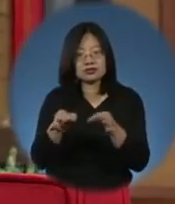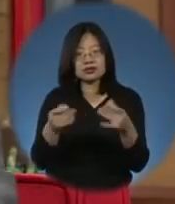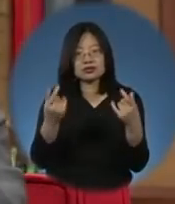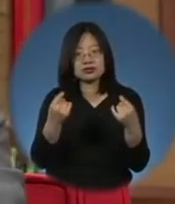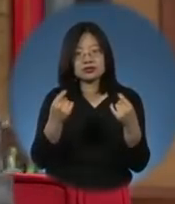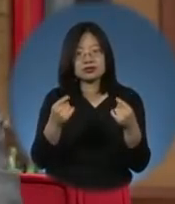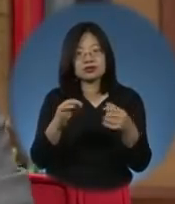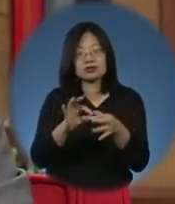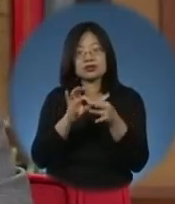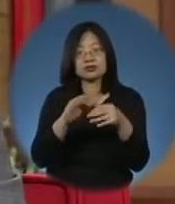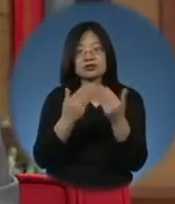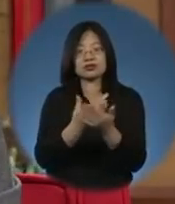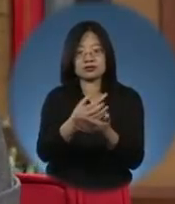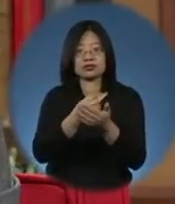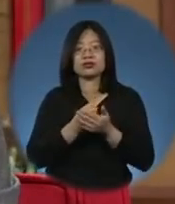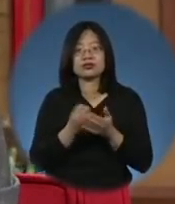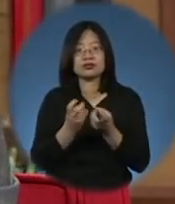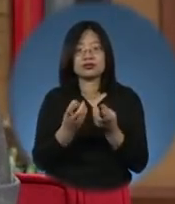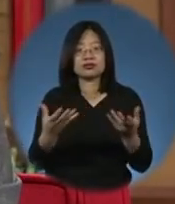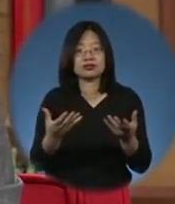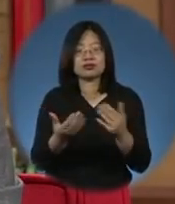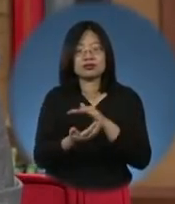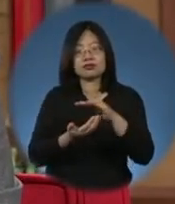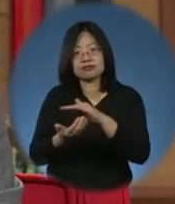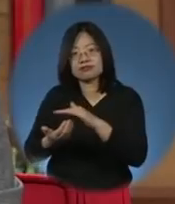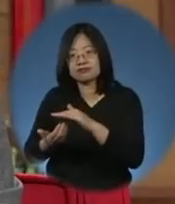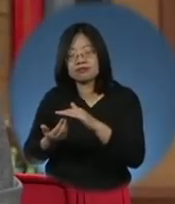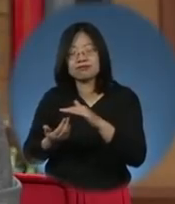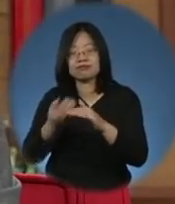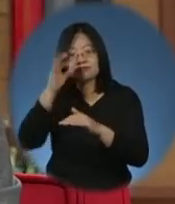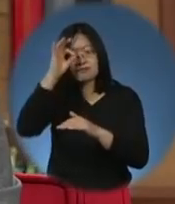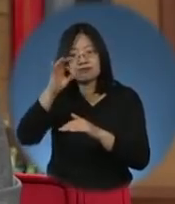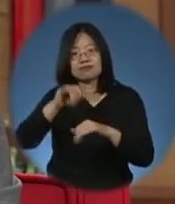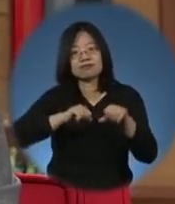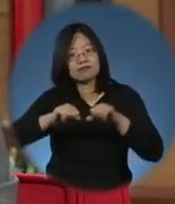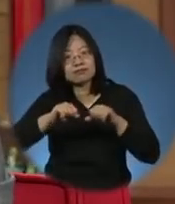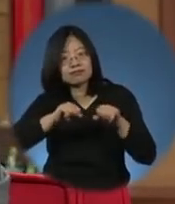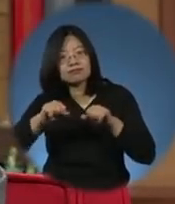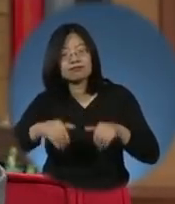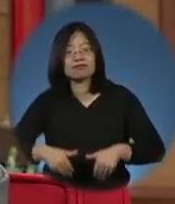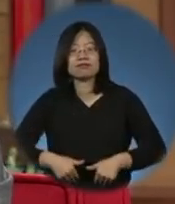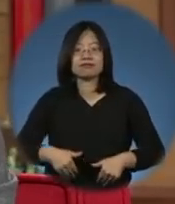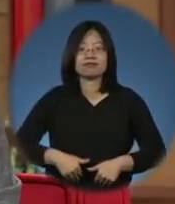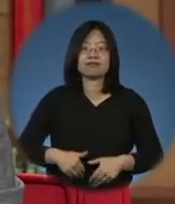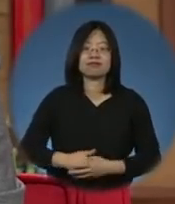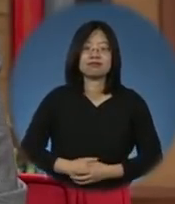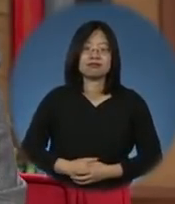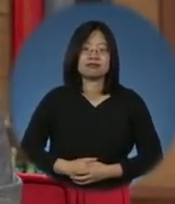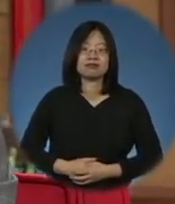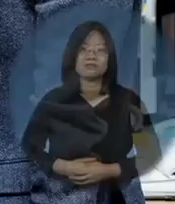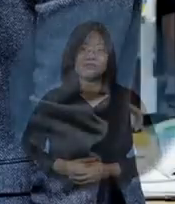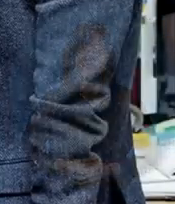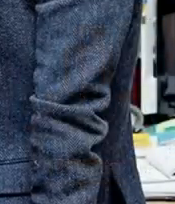그렇게 가면은 영향을 다 받을 수밖에 없는 거죠. 그런 걸 미리미리 내다보고 대처해야 한다. 그렇습니다.